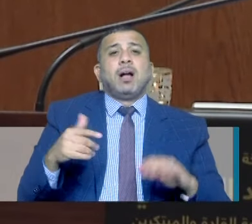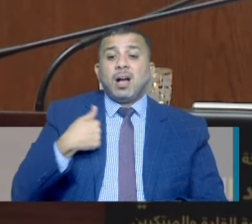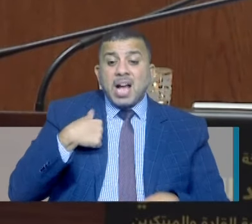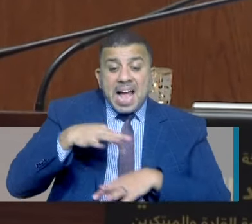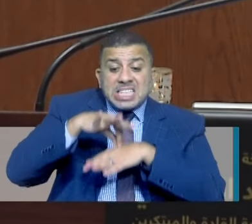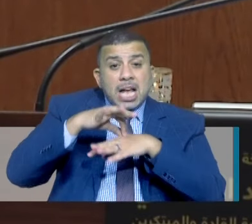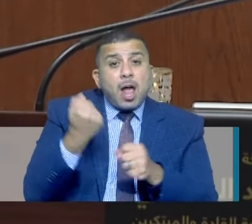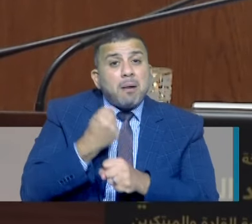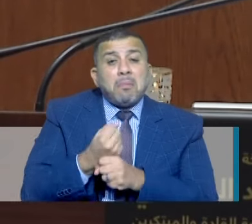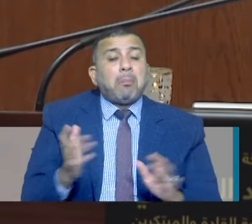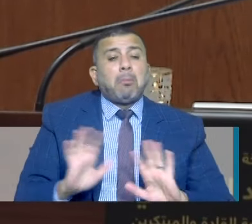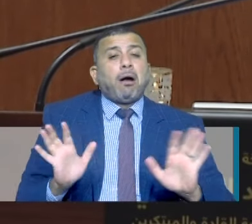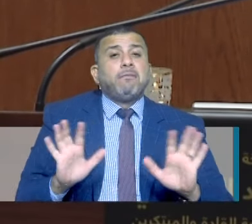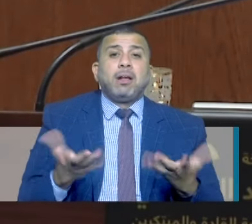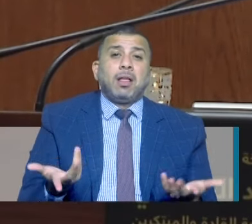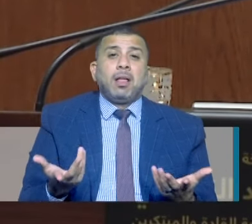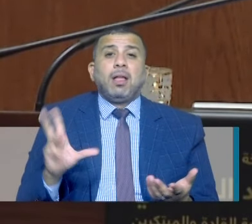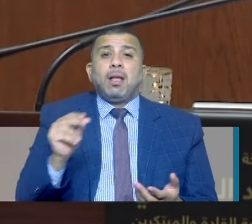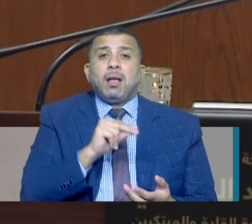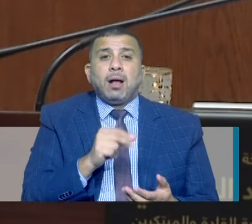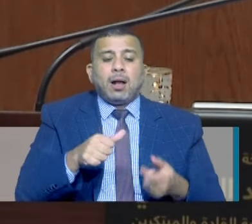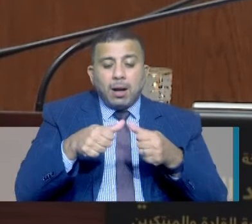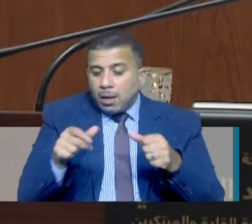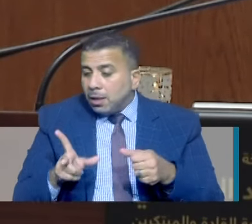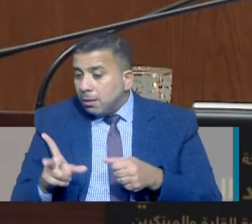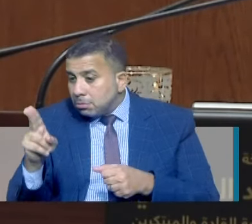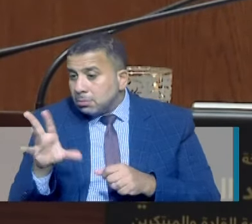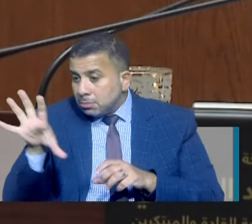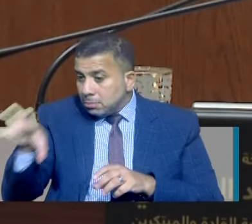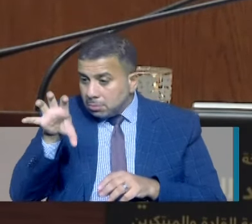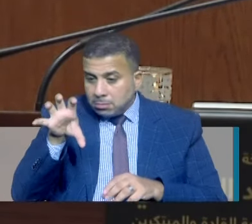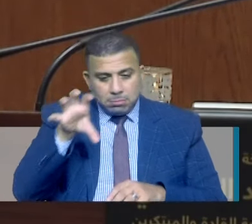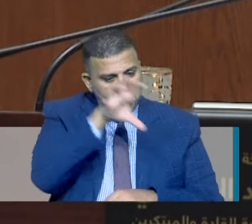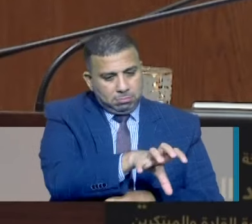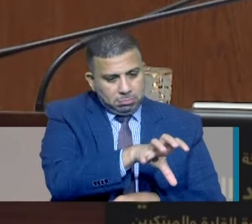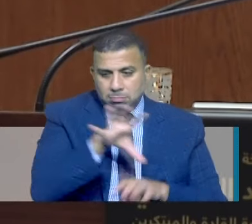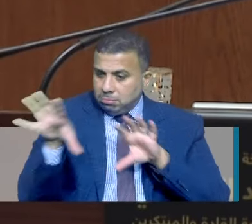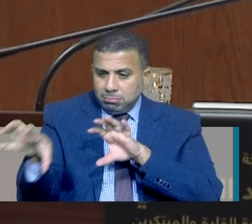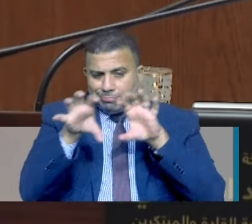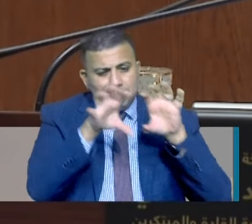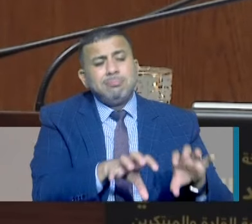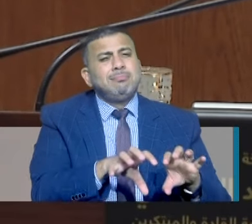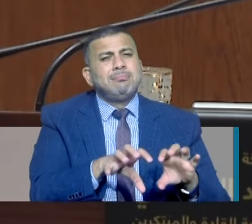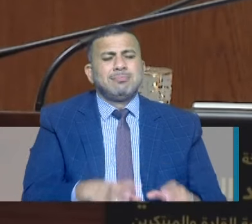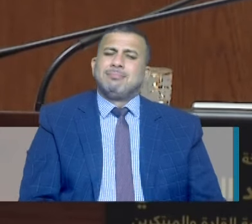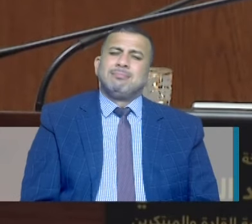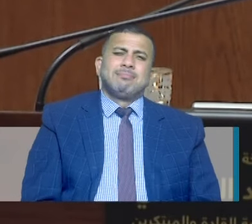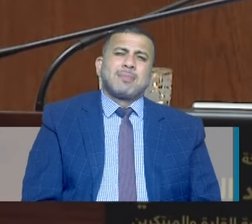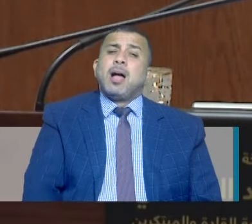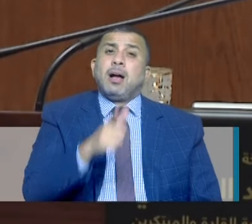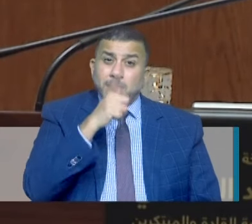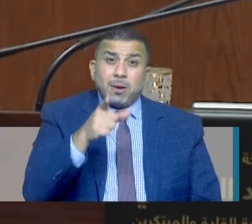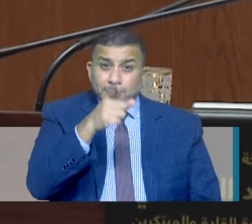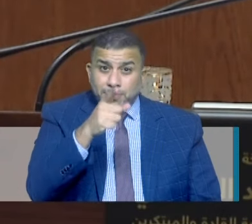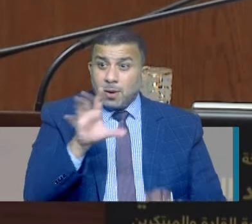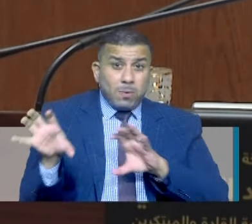مهمة يقوم بها سوى النسخ واللصق. وكم يؤسف أن نرى ما تم اختراعه ليكون وسيلة لنقل